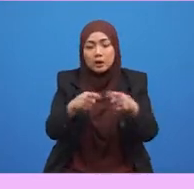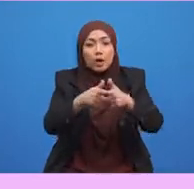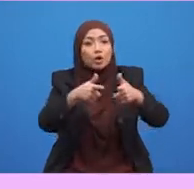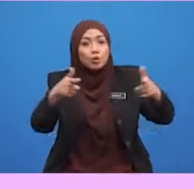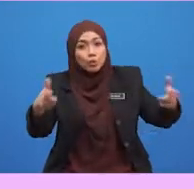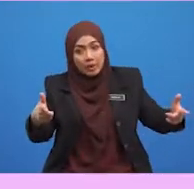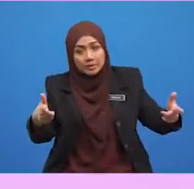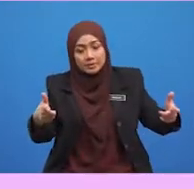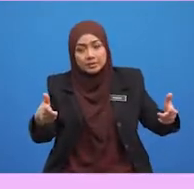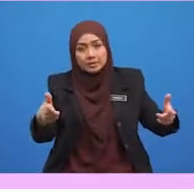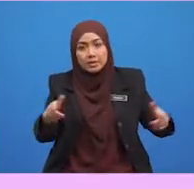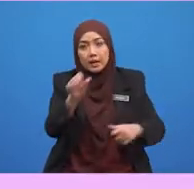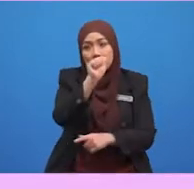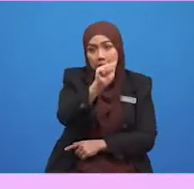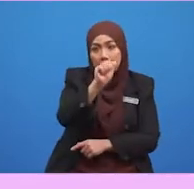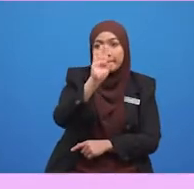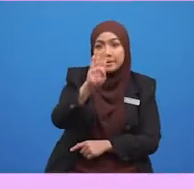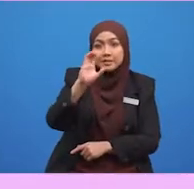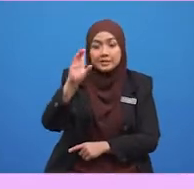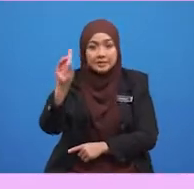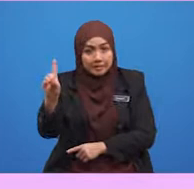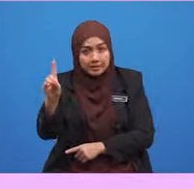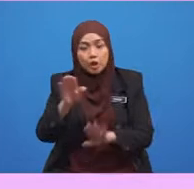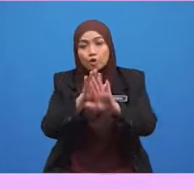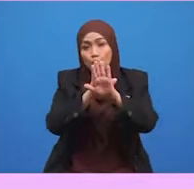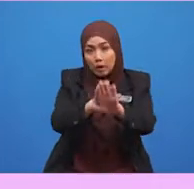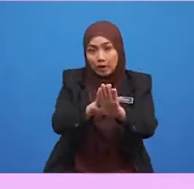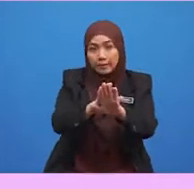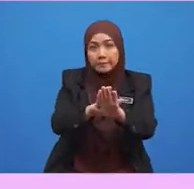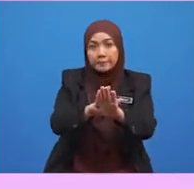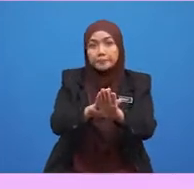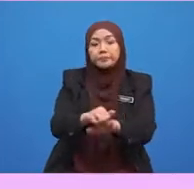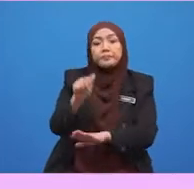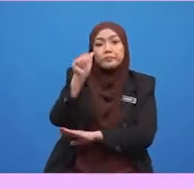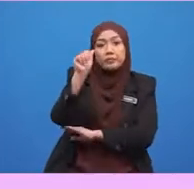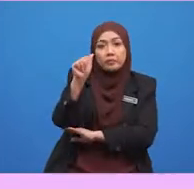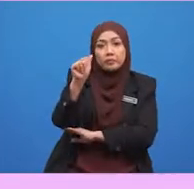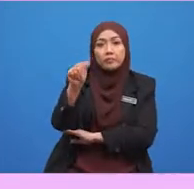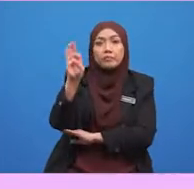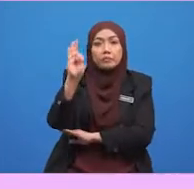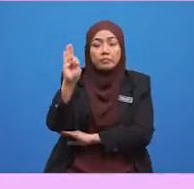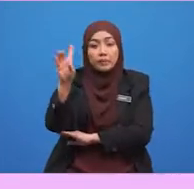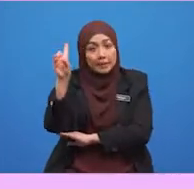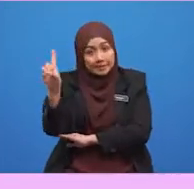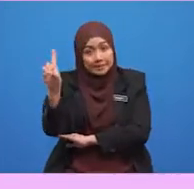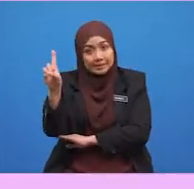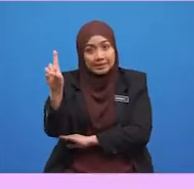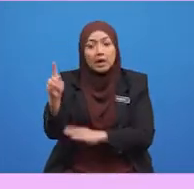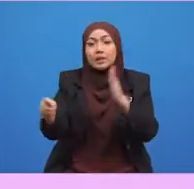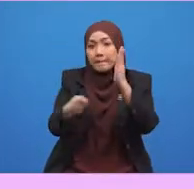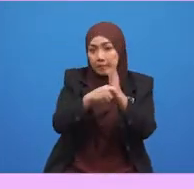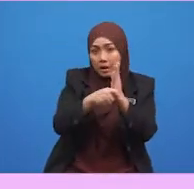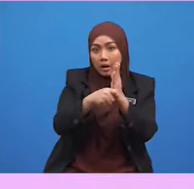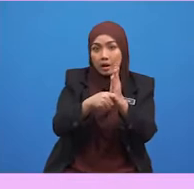segi empat tepat ABCD tolak luas segi tiga AFD